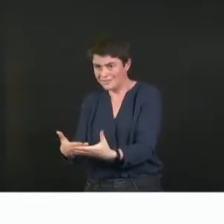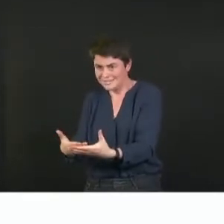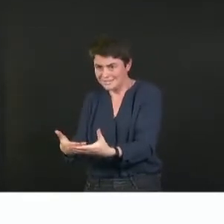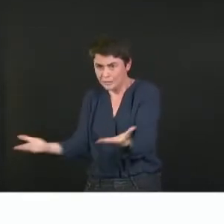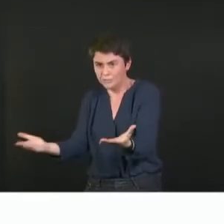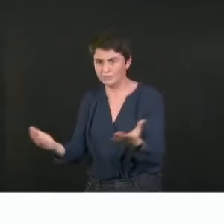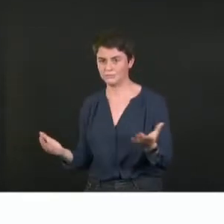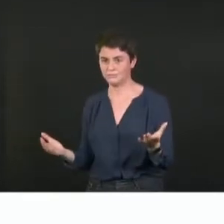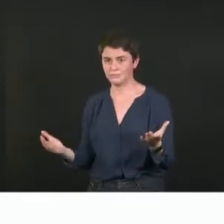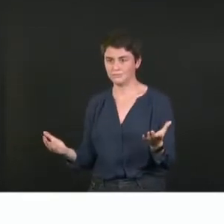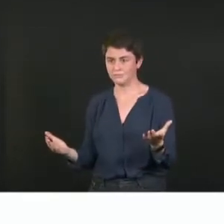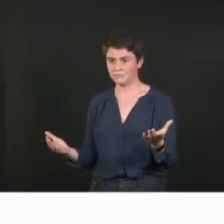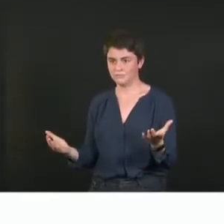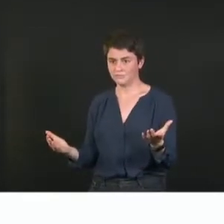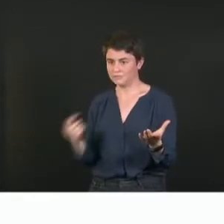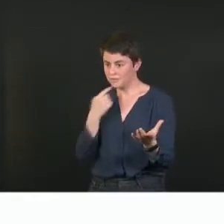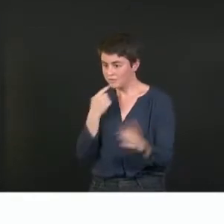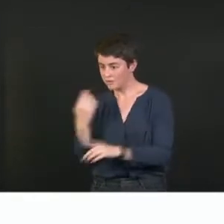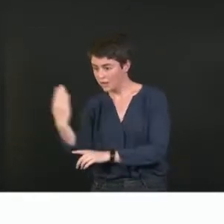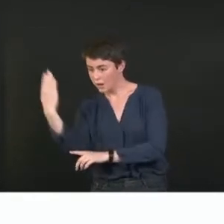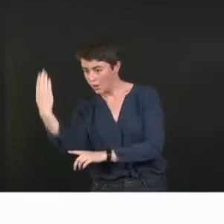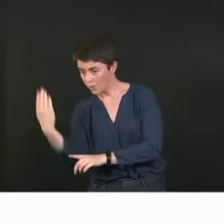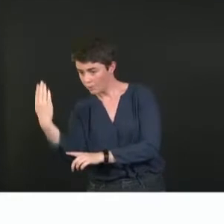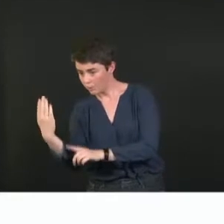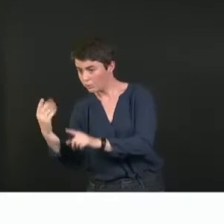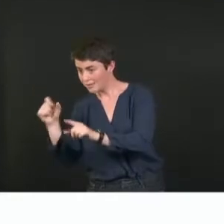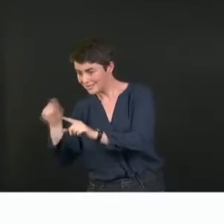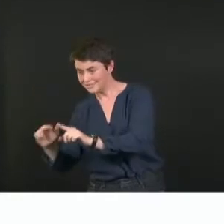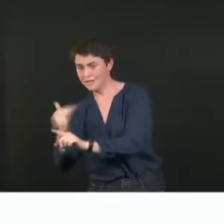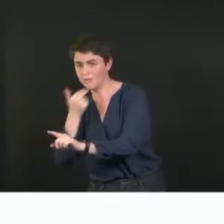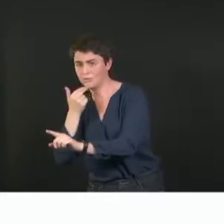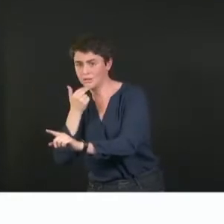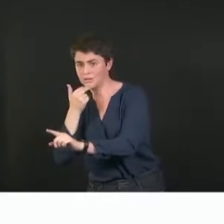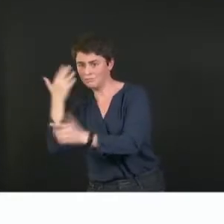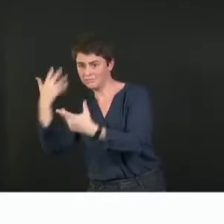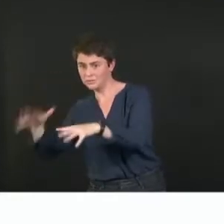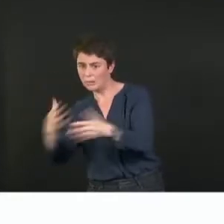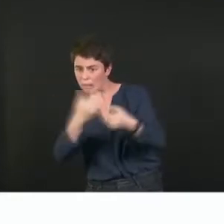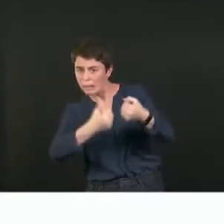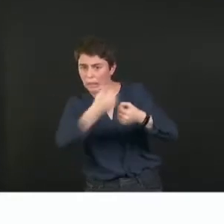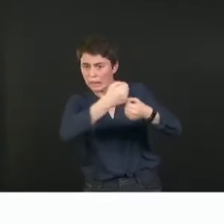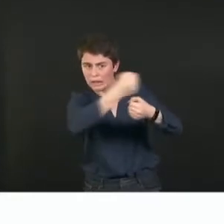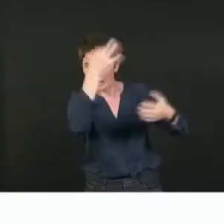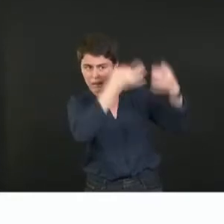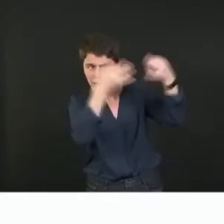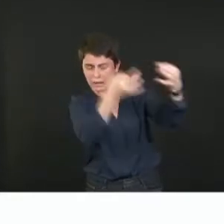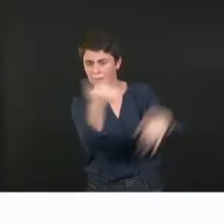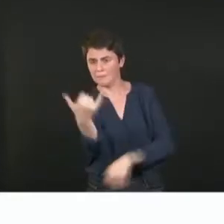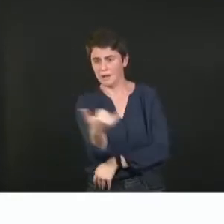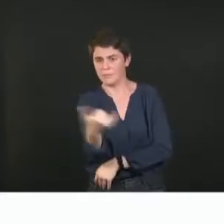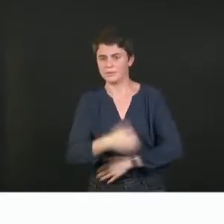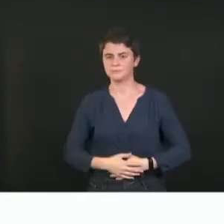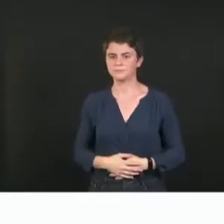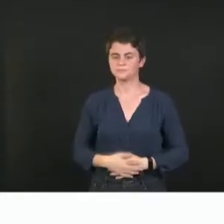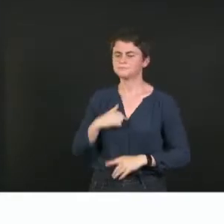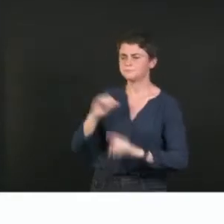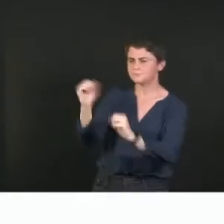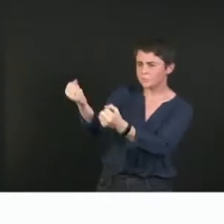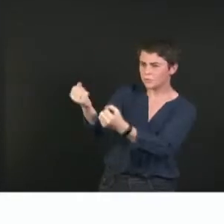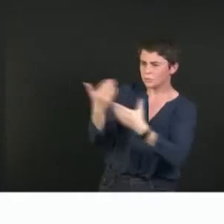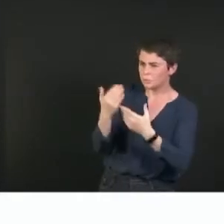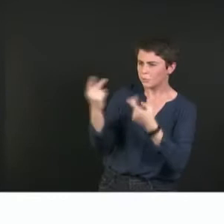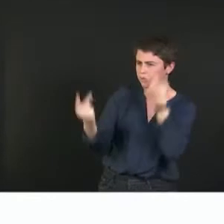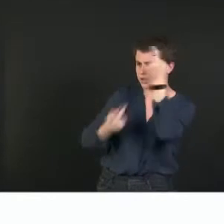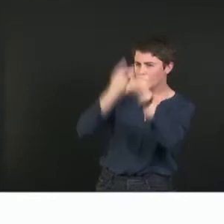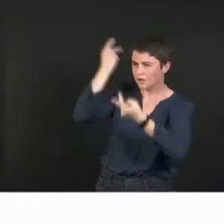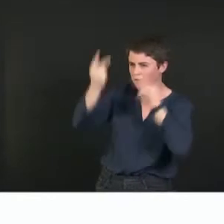frugale. Elle n'utilise que ce dont elle a besoin. Alors on va regarder, vous nous avez proposé quelques visuels